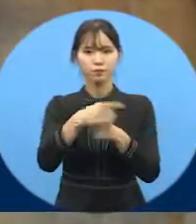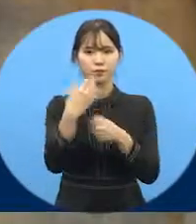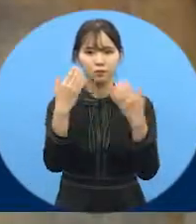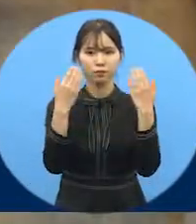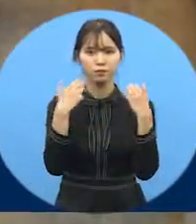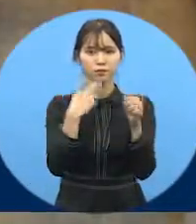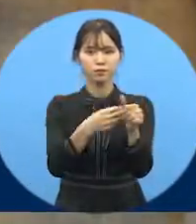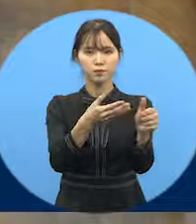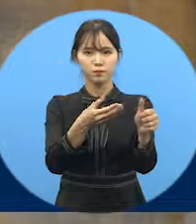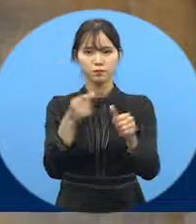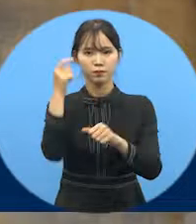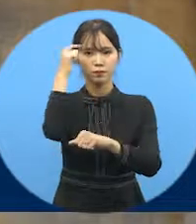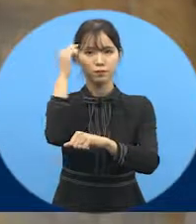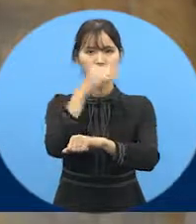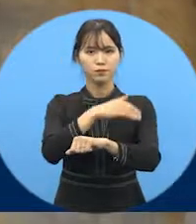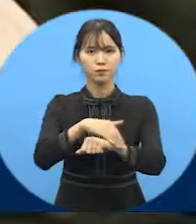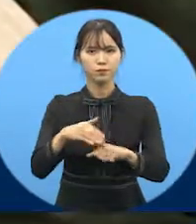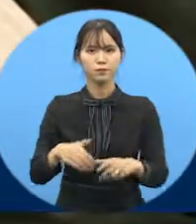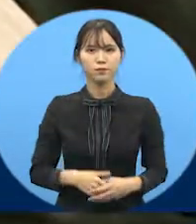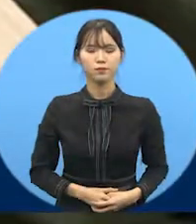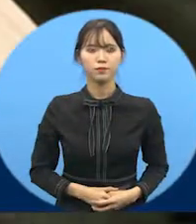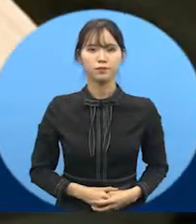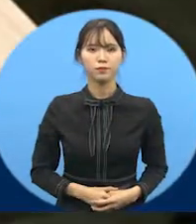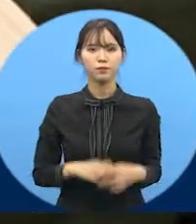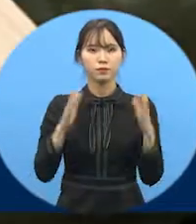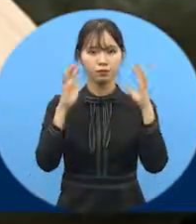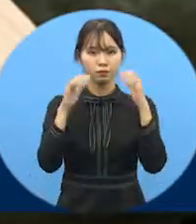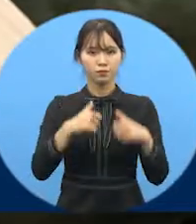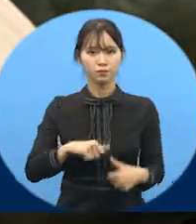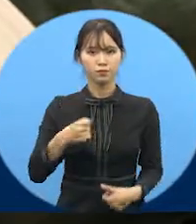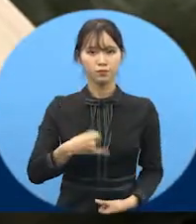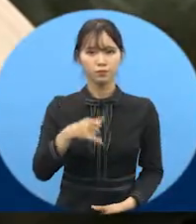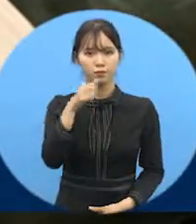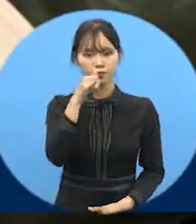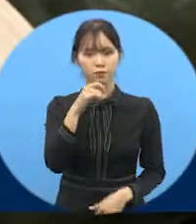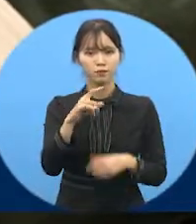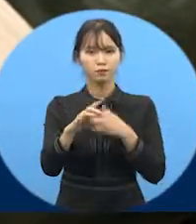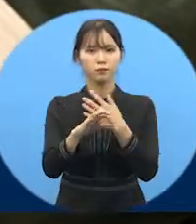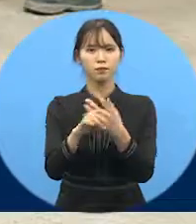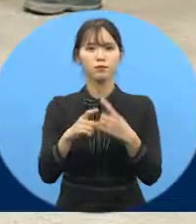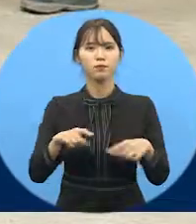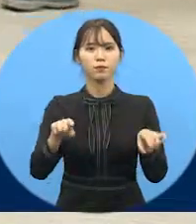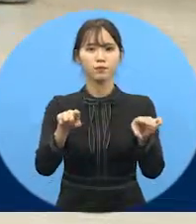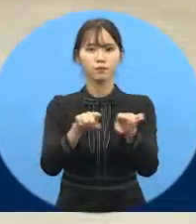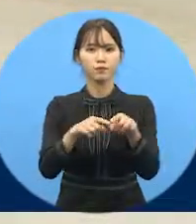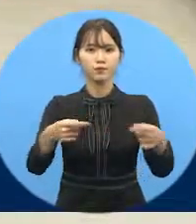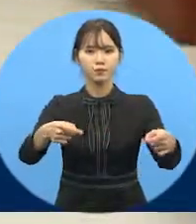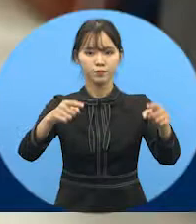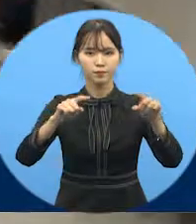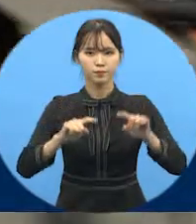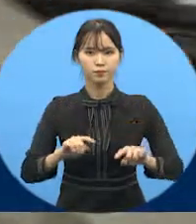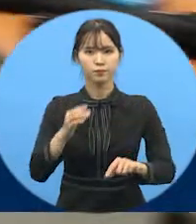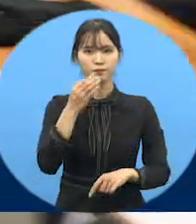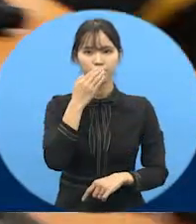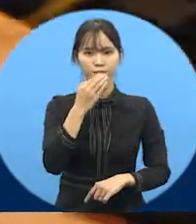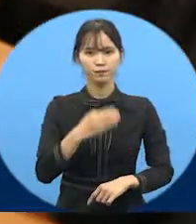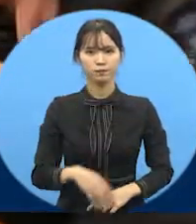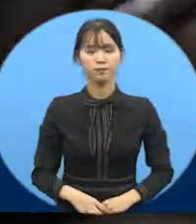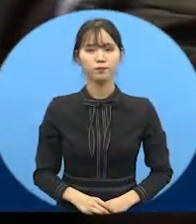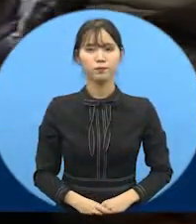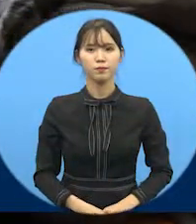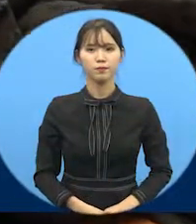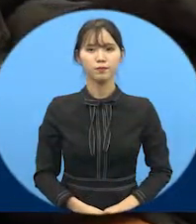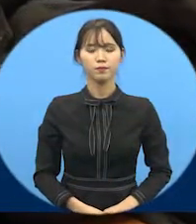강사로 초빙해 진행될 예정입니다 또 어린 자녀를 둔 부모들은 자녀와 함께 참여할 수 있도록 동반 자녀